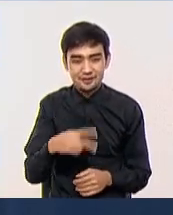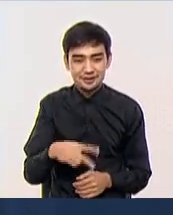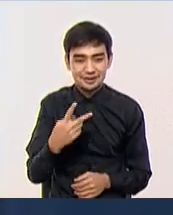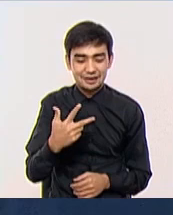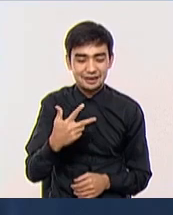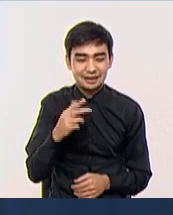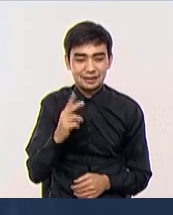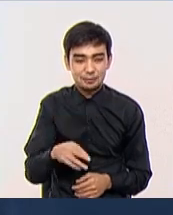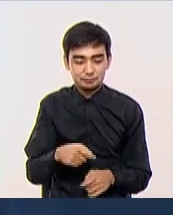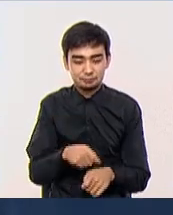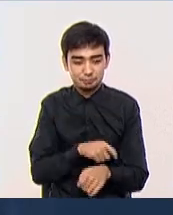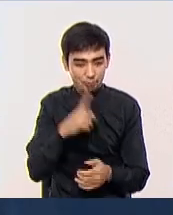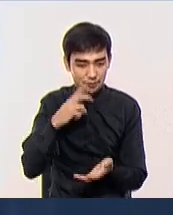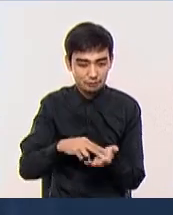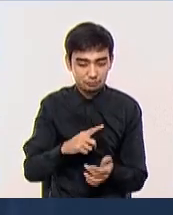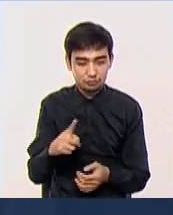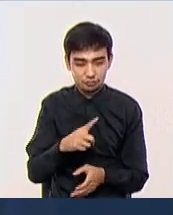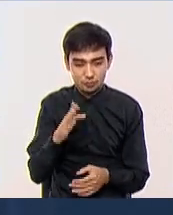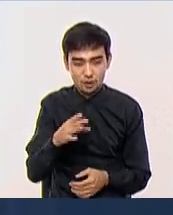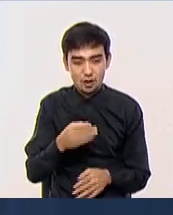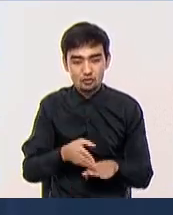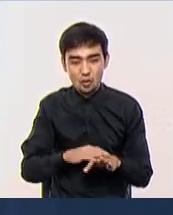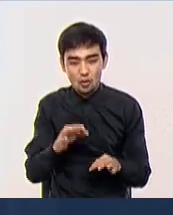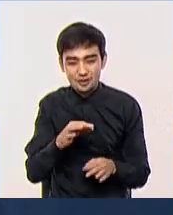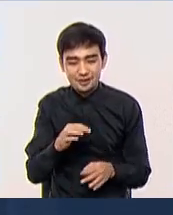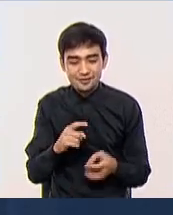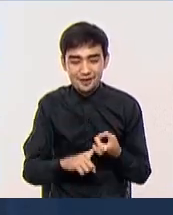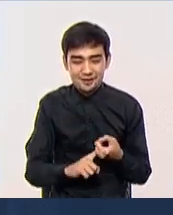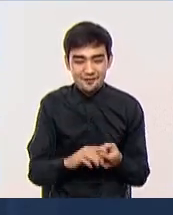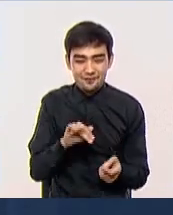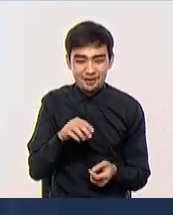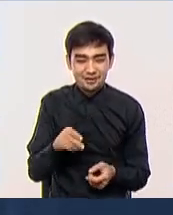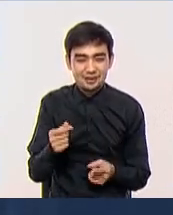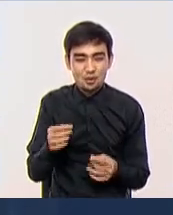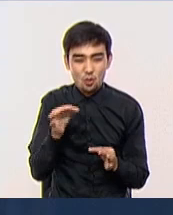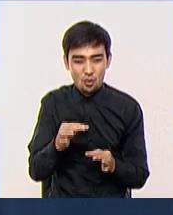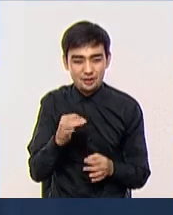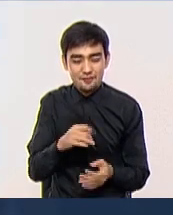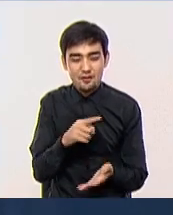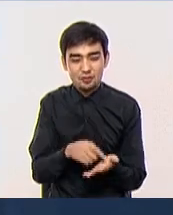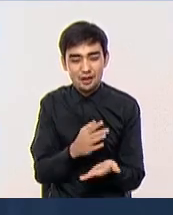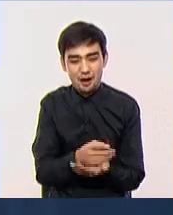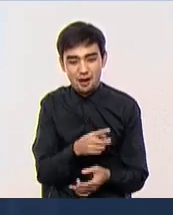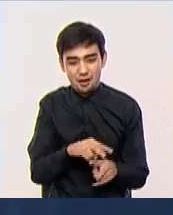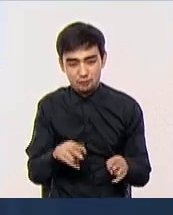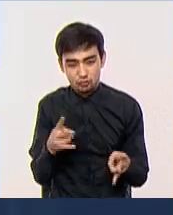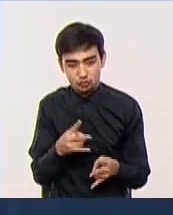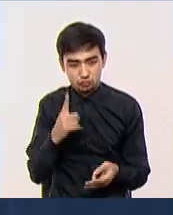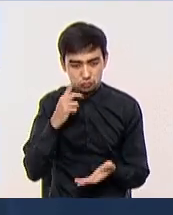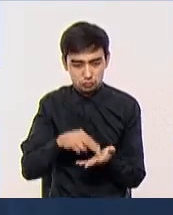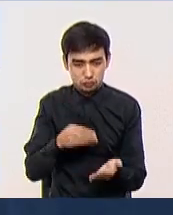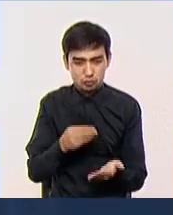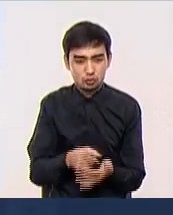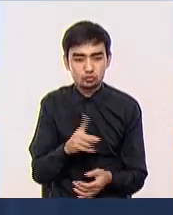23 километра. Но, учитывая возникшие сложности с финансированием, возникает вопрос, нужен ли городу такой дорогой проект? Что